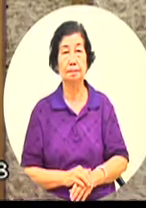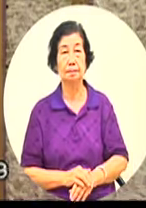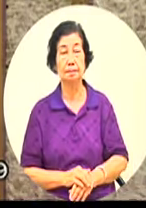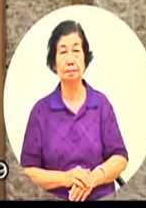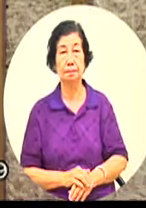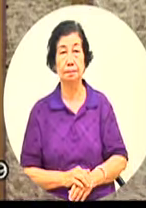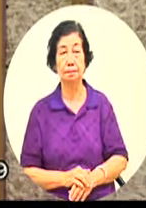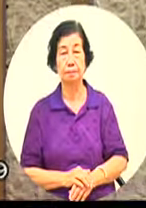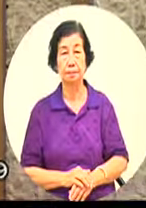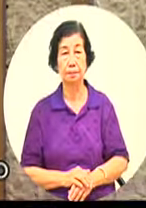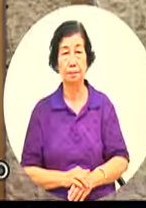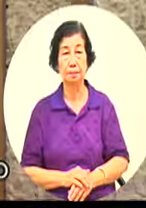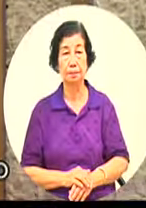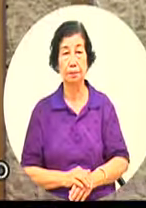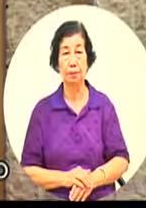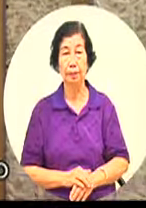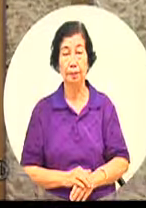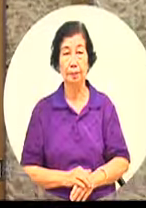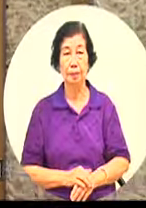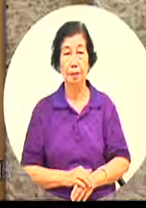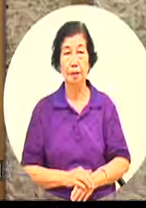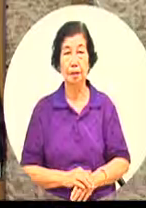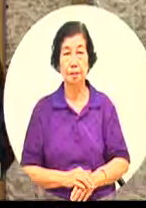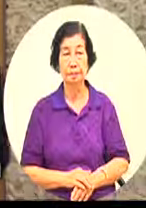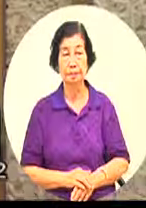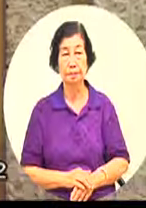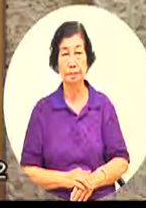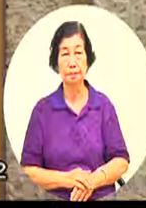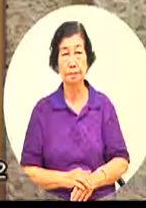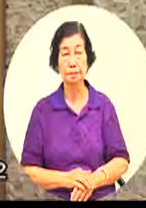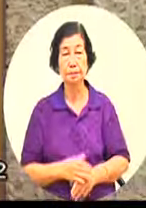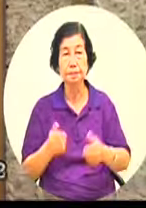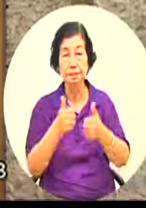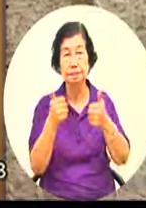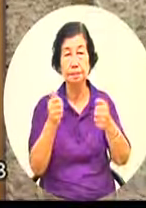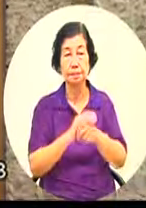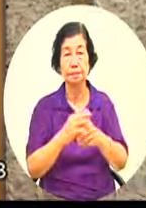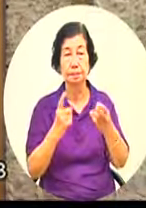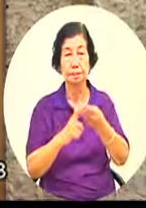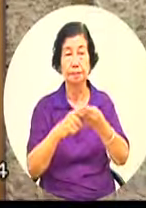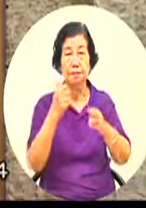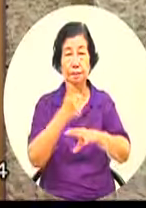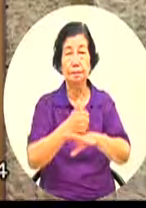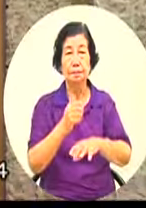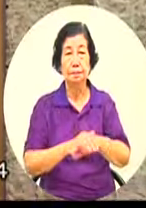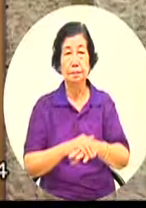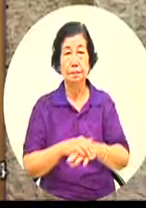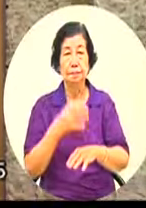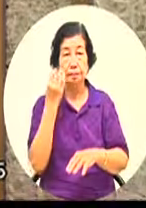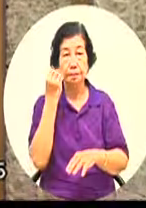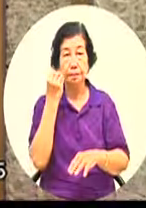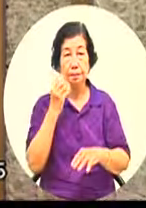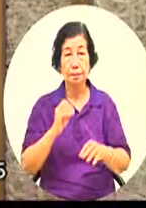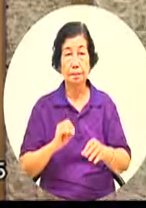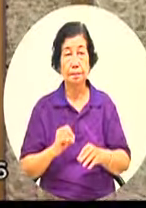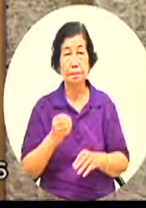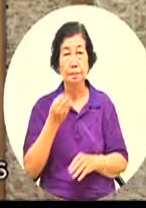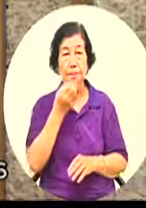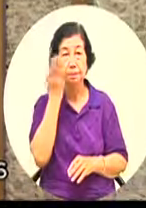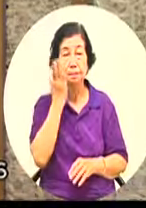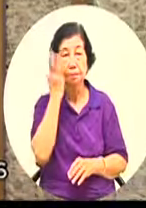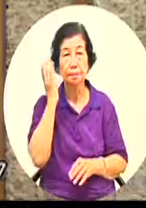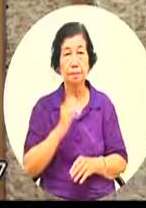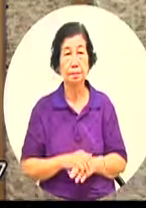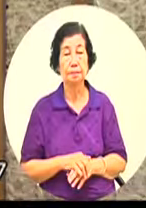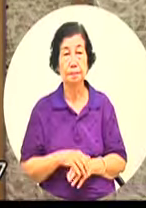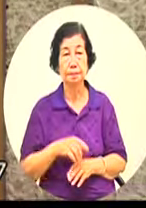请局长回答。 好，谢谢主席，谢谢议员。就是我们的观光人口的成长，我认为好，这个